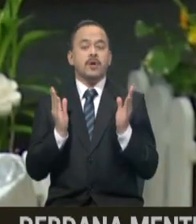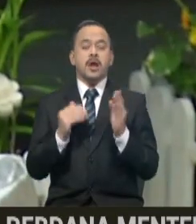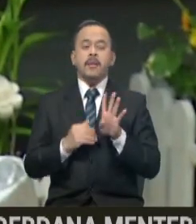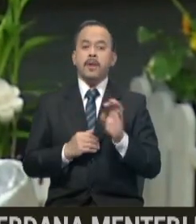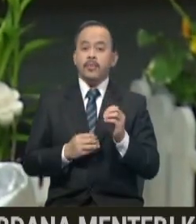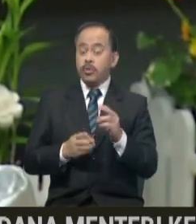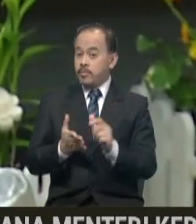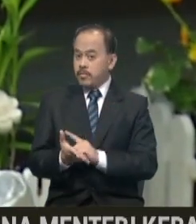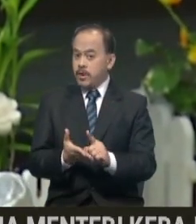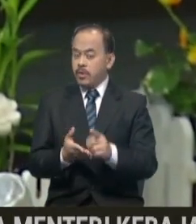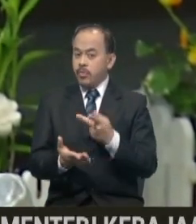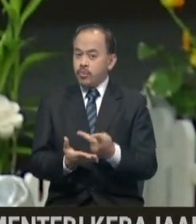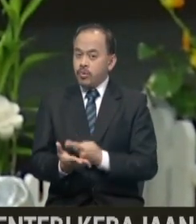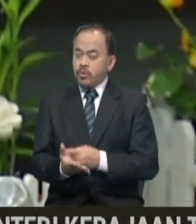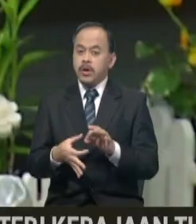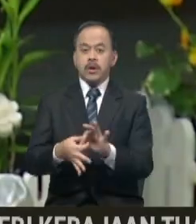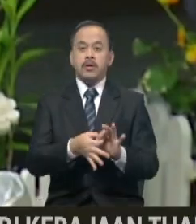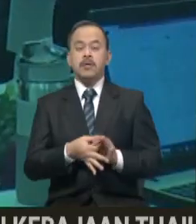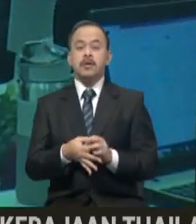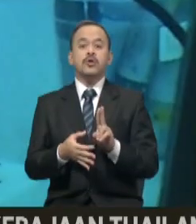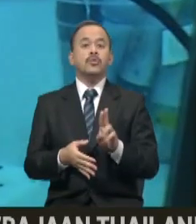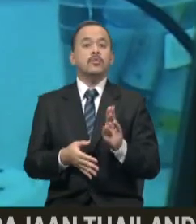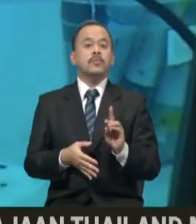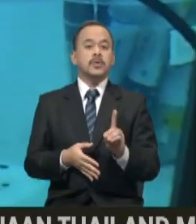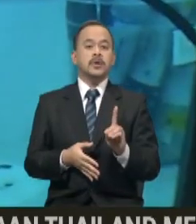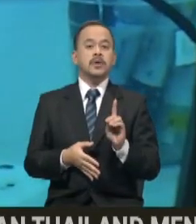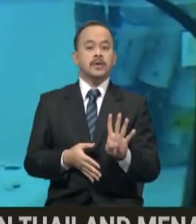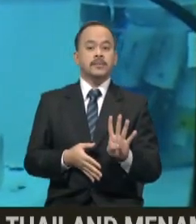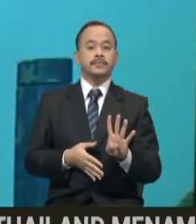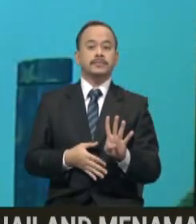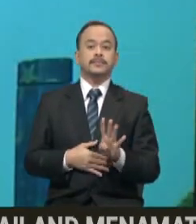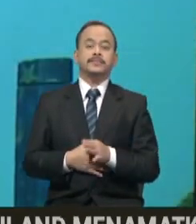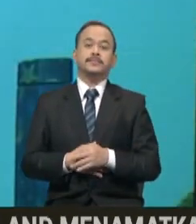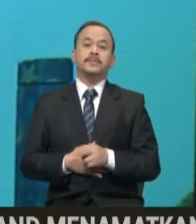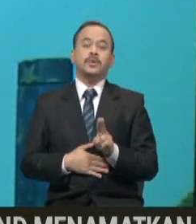itu dikendalikan dengan kerjasama UBD.